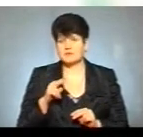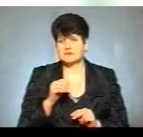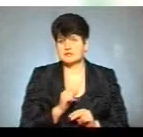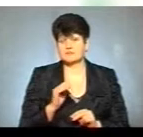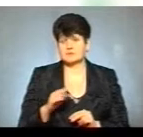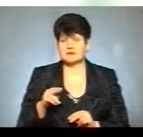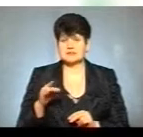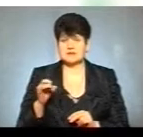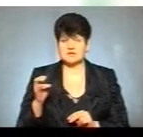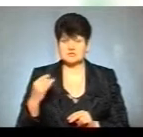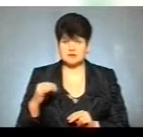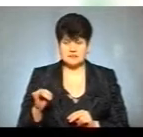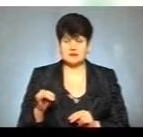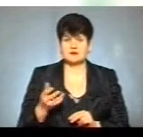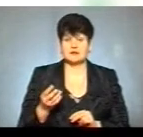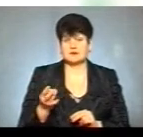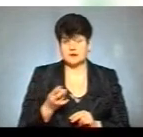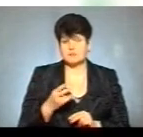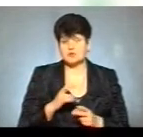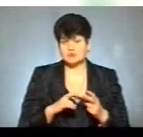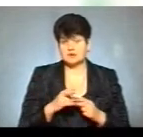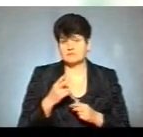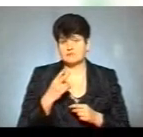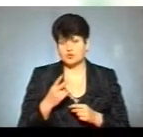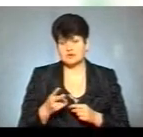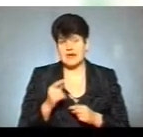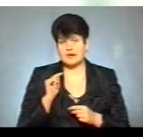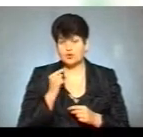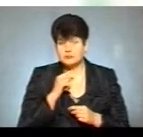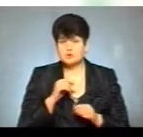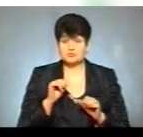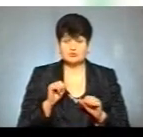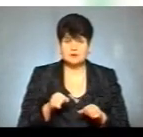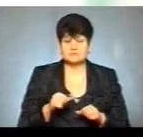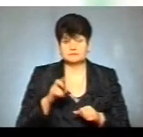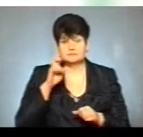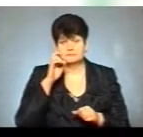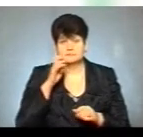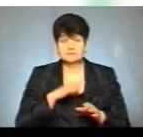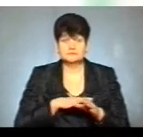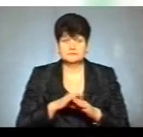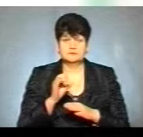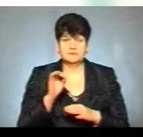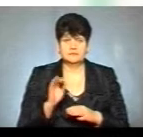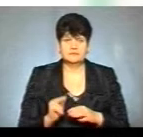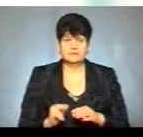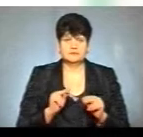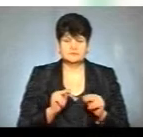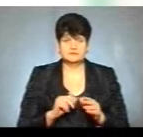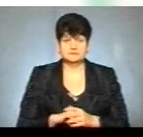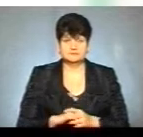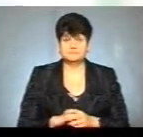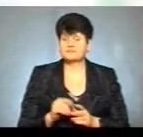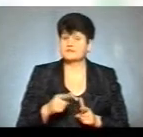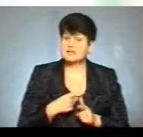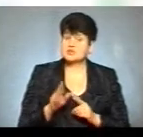Друге, треба шукати, виходячи з економічної можливості держави, все-таки дотримувати соціальної справедливості. Чи